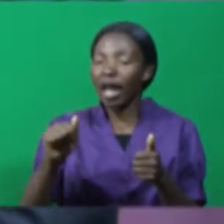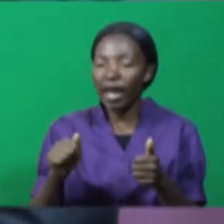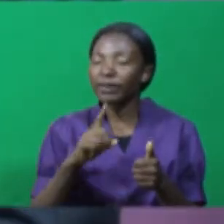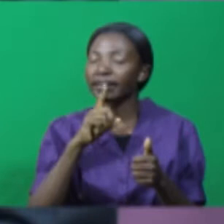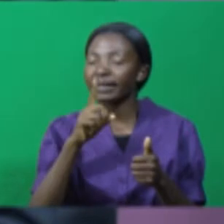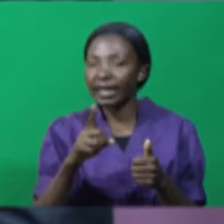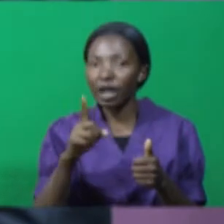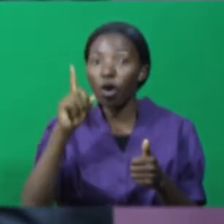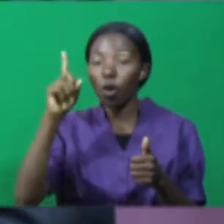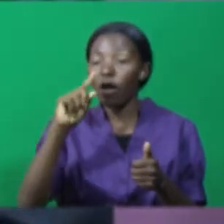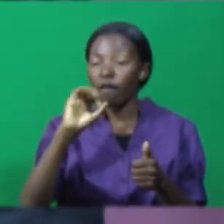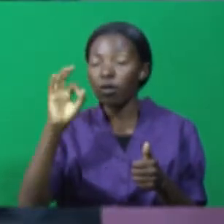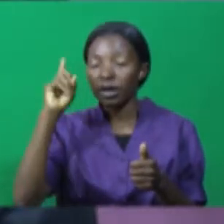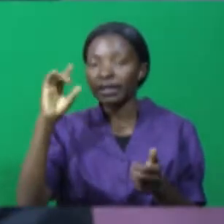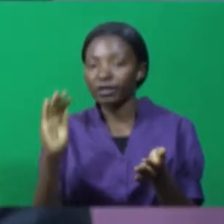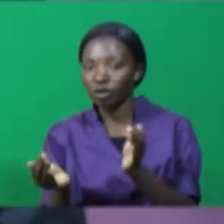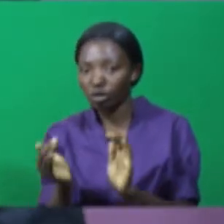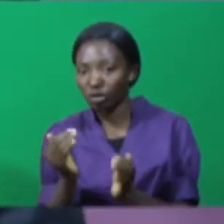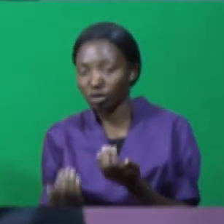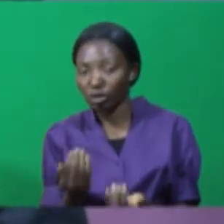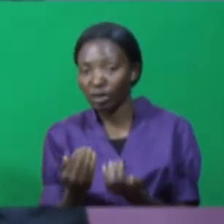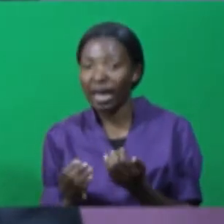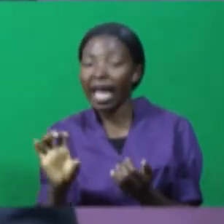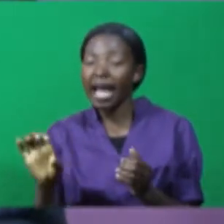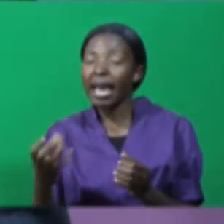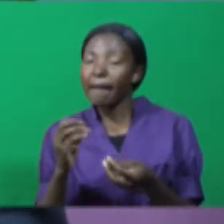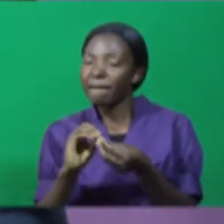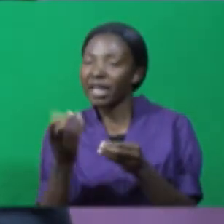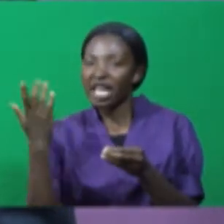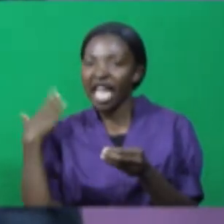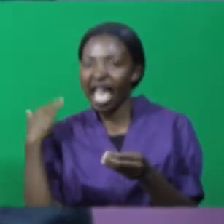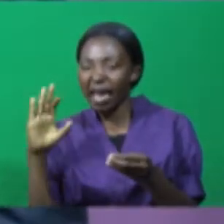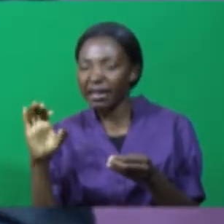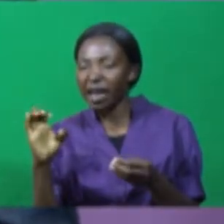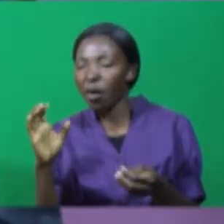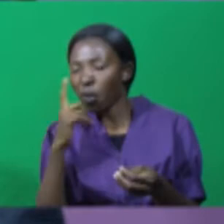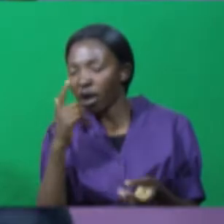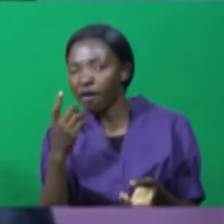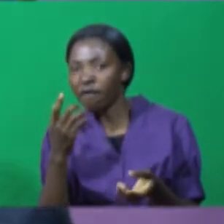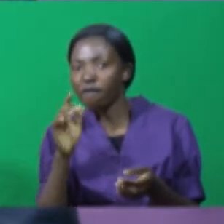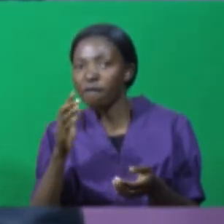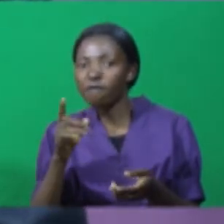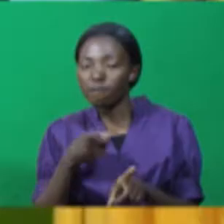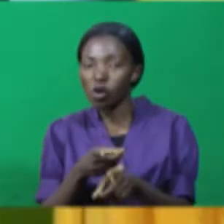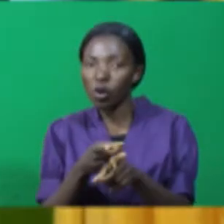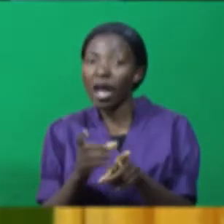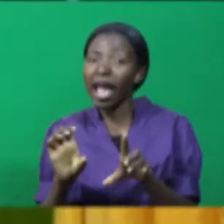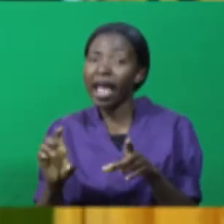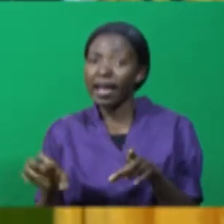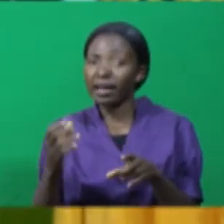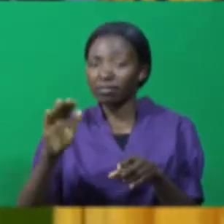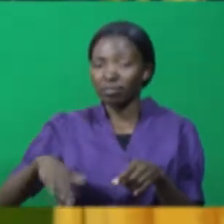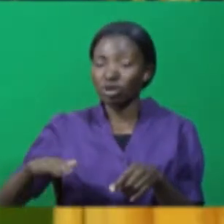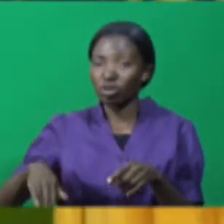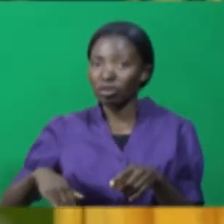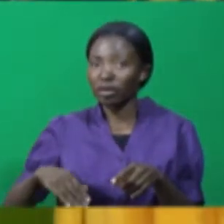here Mwari kuvana ake anogona kutoti mhandu dzako kunyangwe dziri kutera anodzi reduce speed.